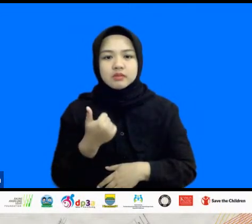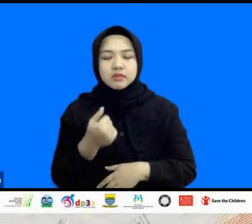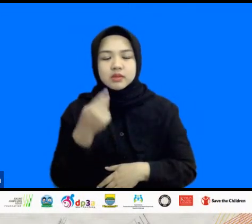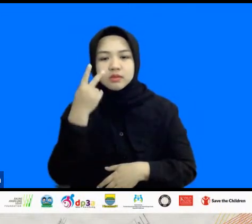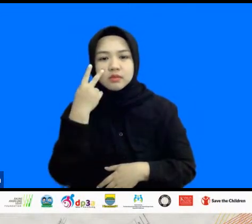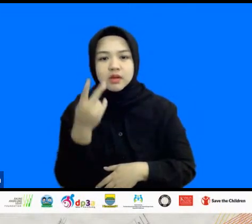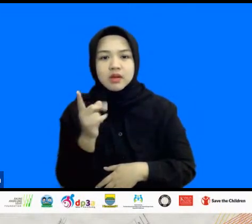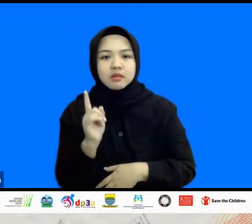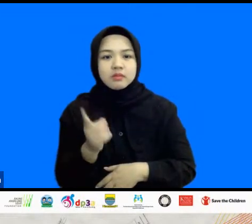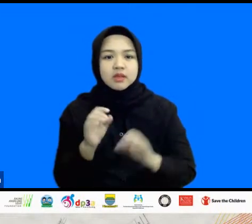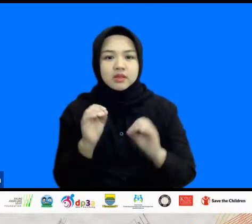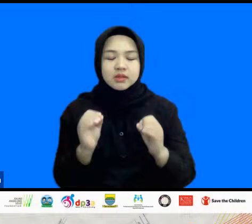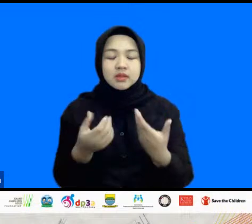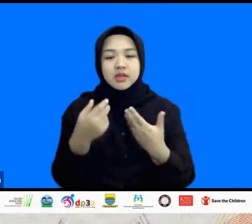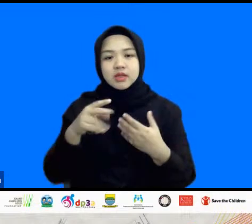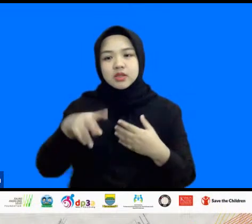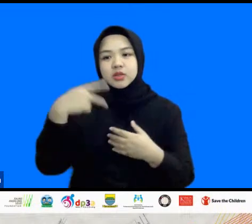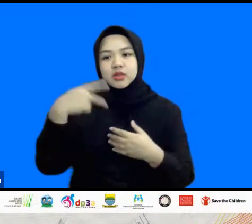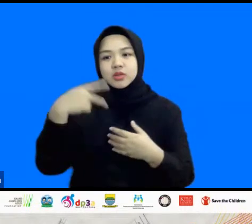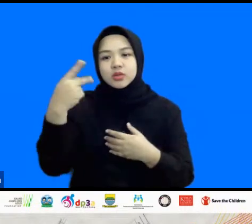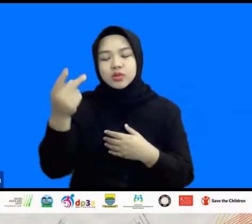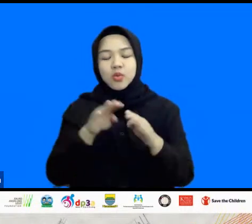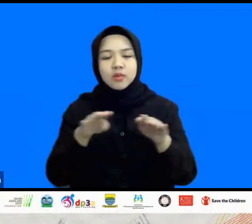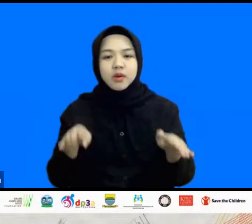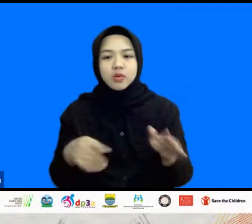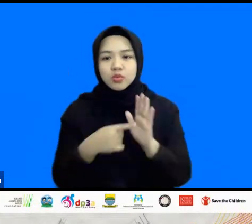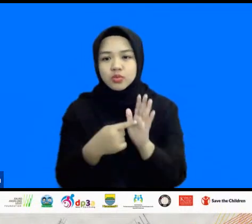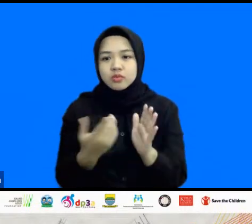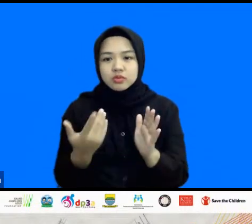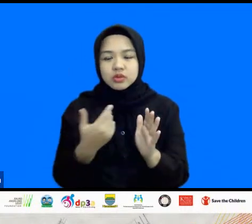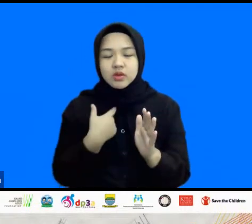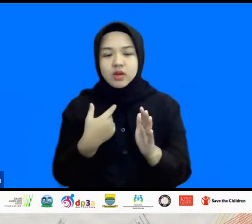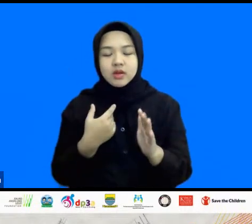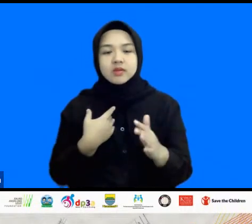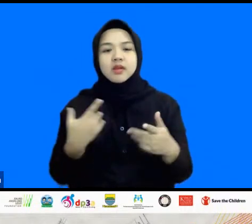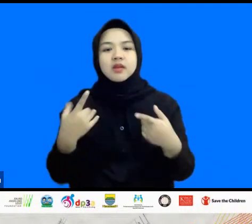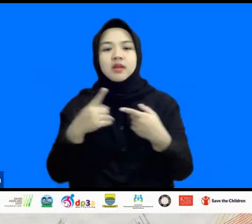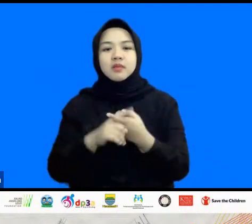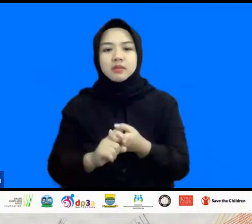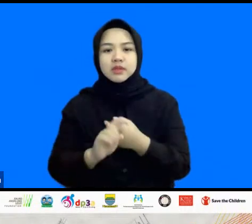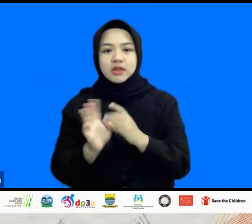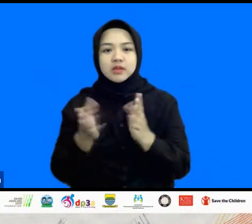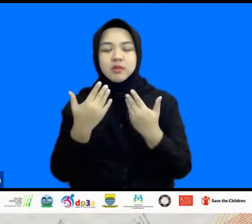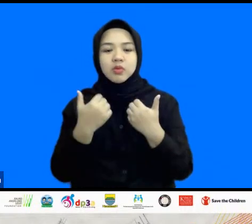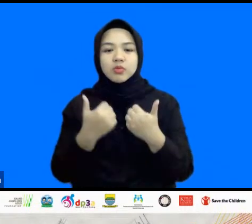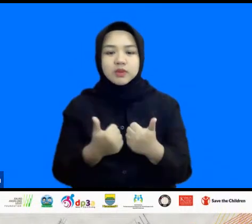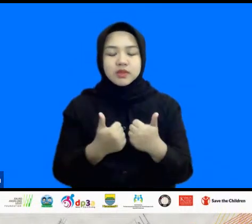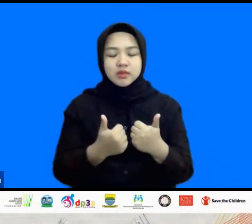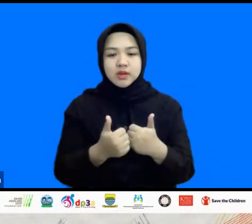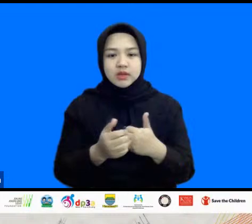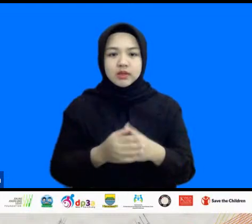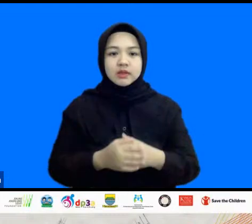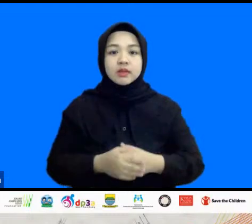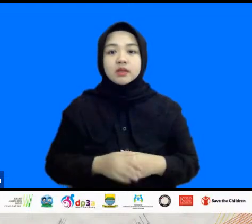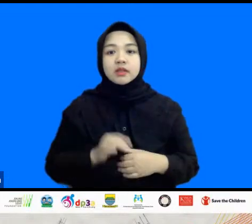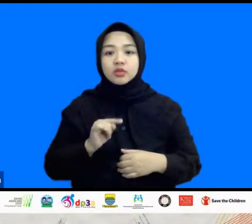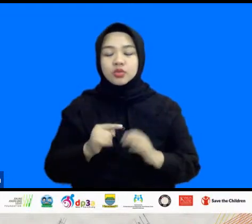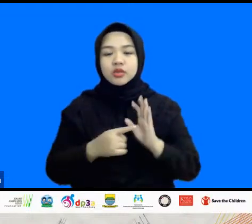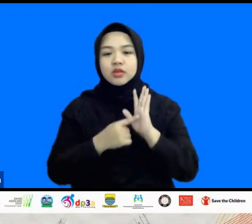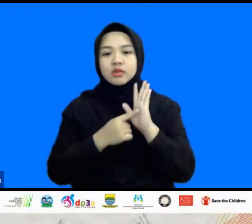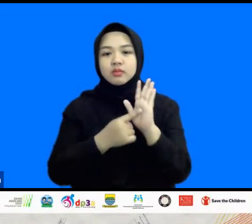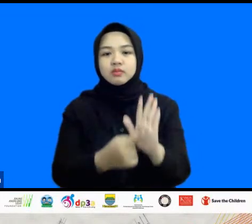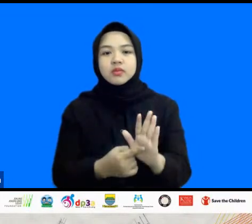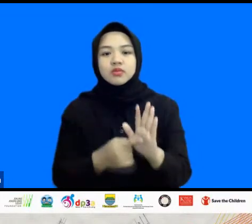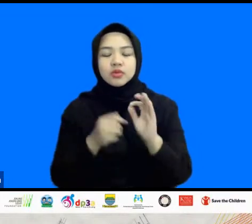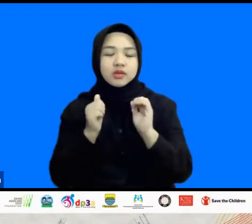ini pasti terjadi juga di luar panggung, sehingga itu ada chemistry-nya tuh bisa terbangun dengan sangat baik dan itu menjadi pertunjukan yang